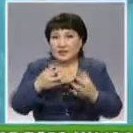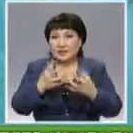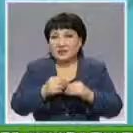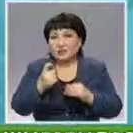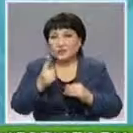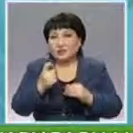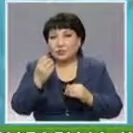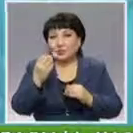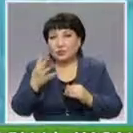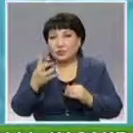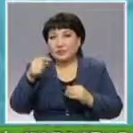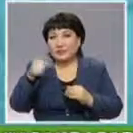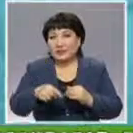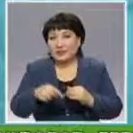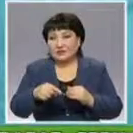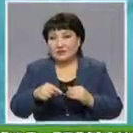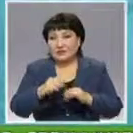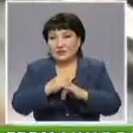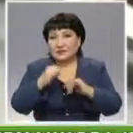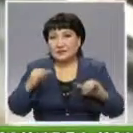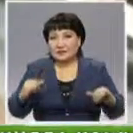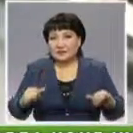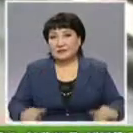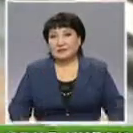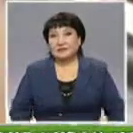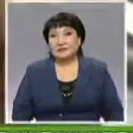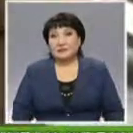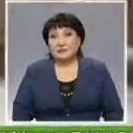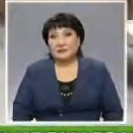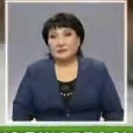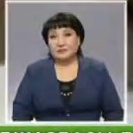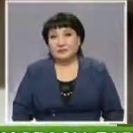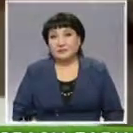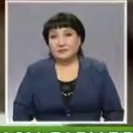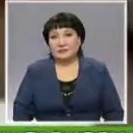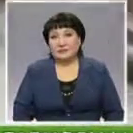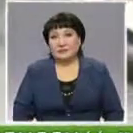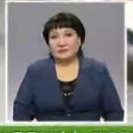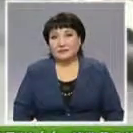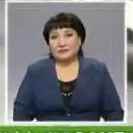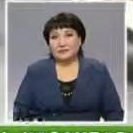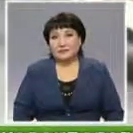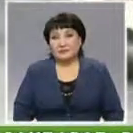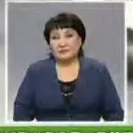мыңнан асқан. Айырбек Жайлыбекұлы, Арсен Сандыбаев және Нұрбол Сазабеков, Алматы телеарнасы.